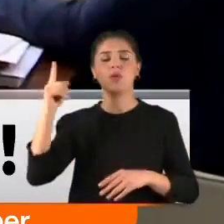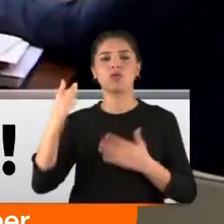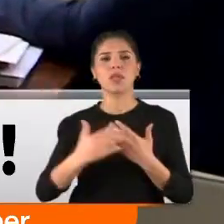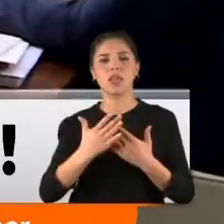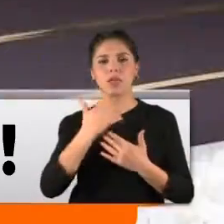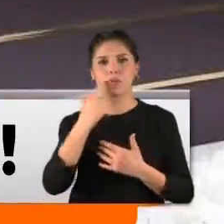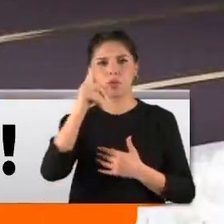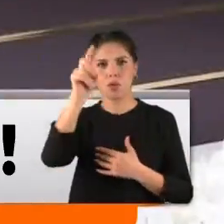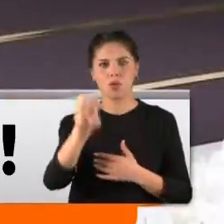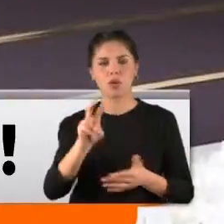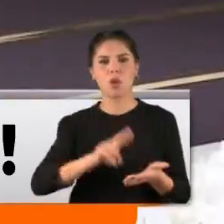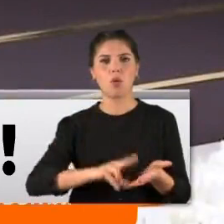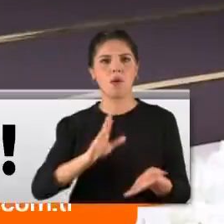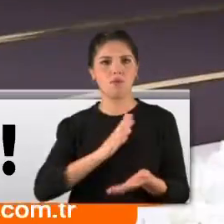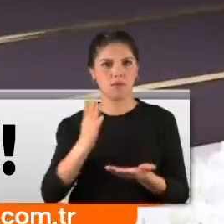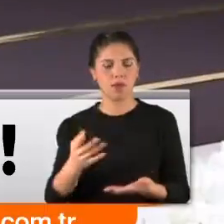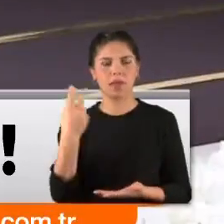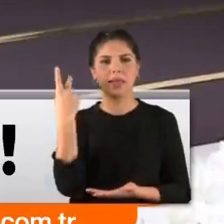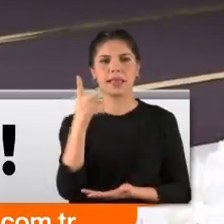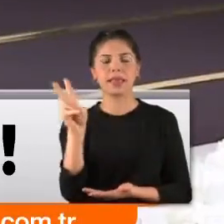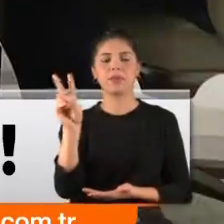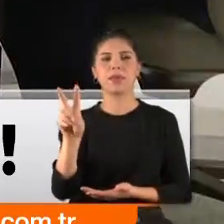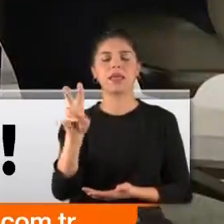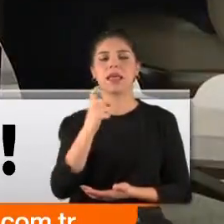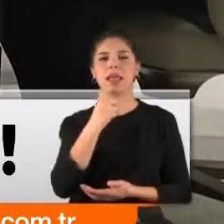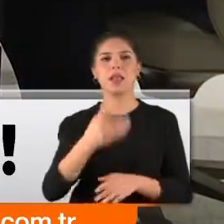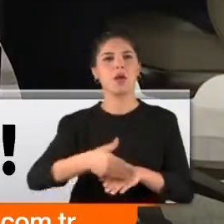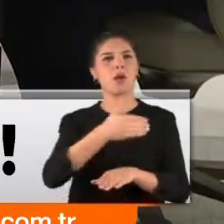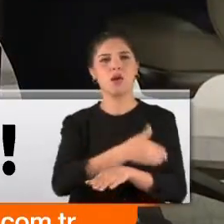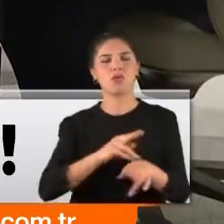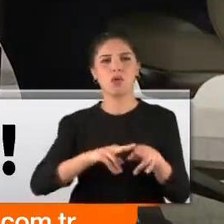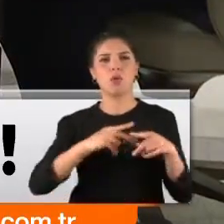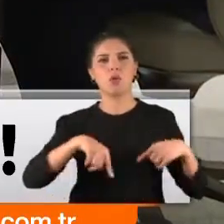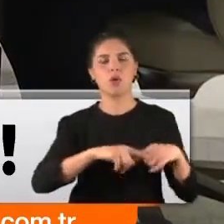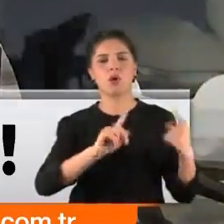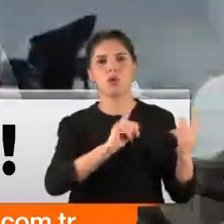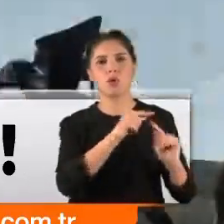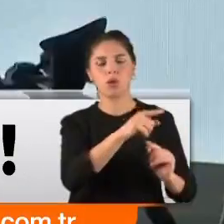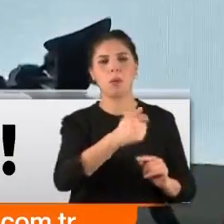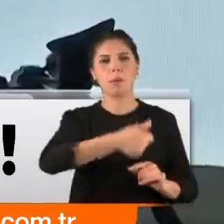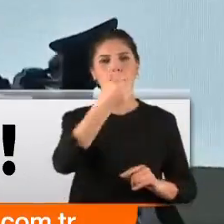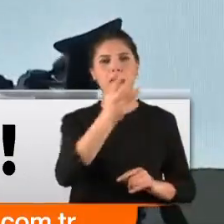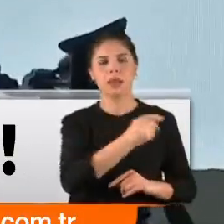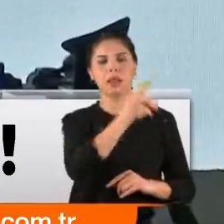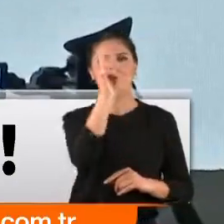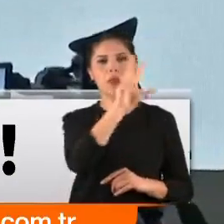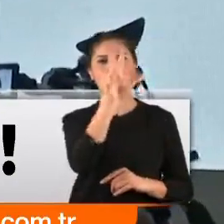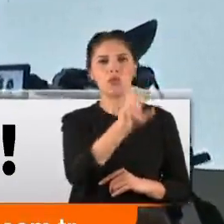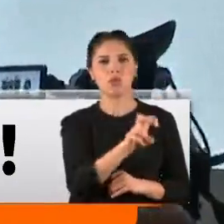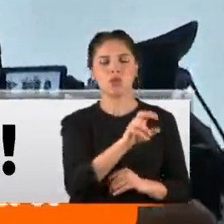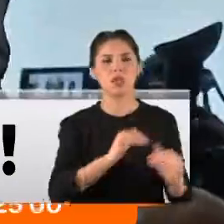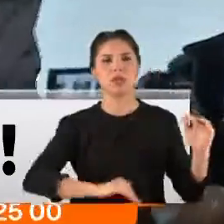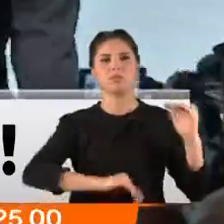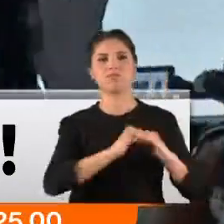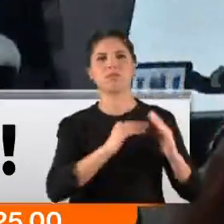dahil 18 üye bulunuyor. 2002 öncesinde koalisyon dönemlerinde ise bakanlık sayısı 38'e kadar